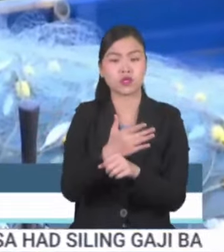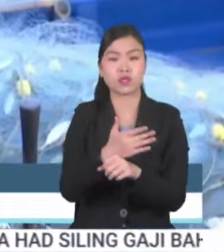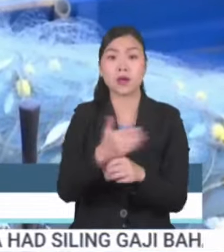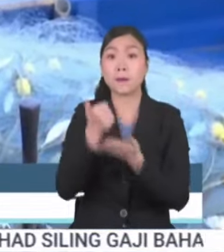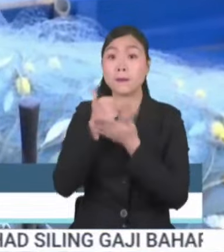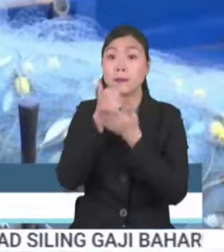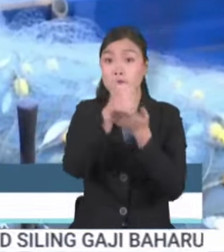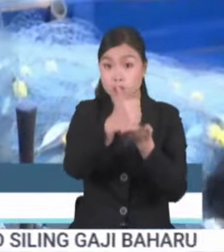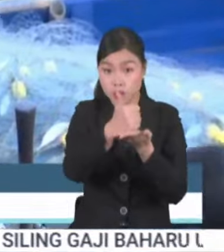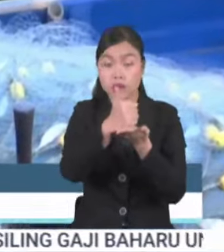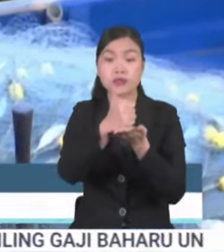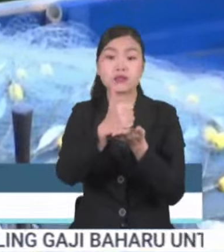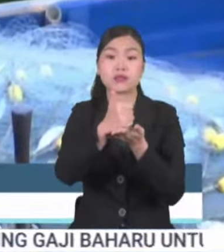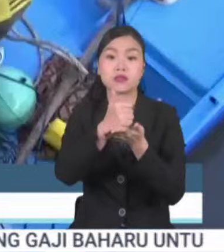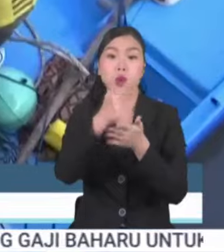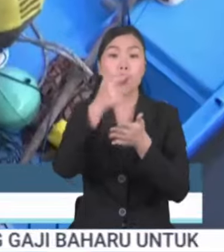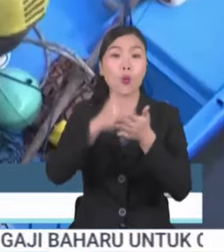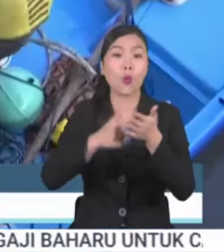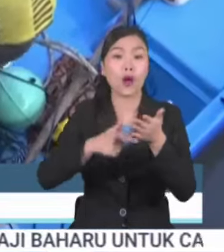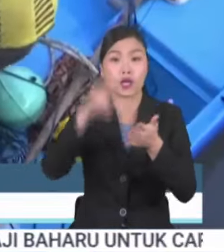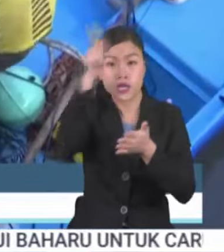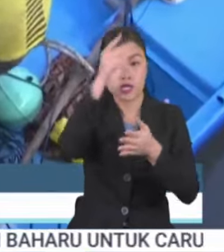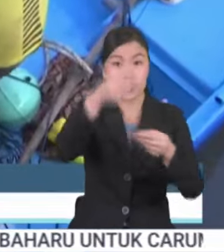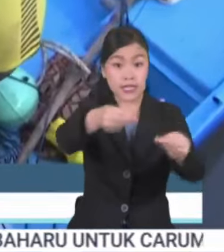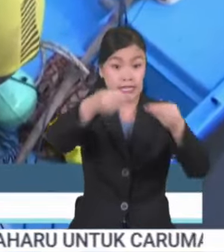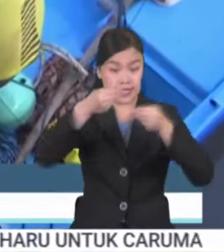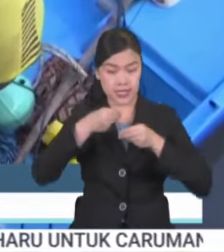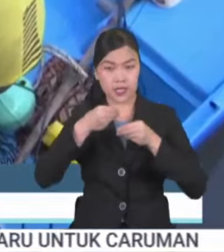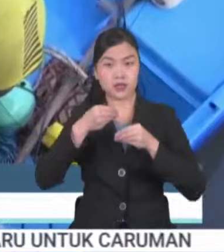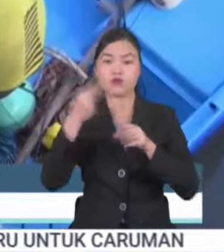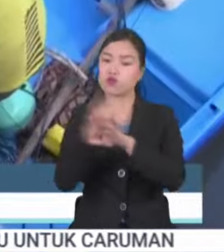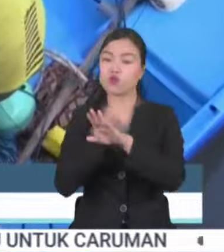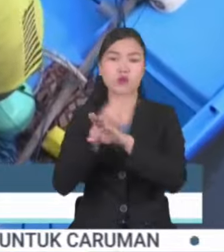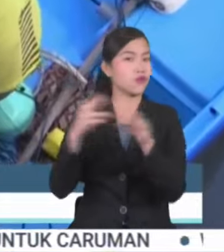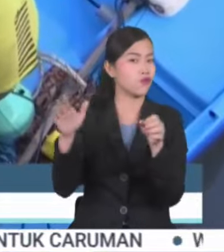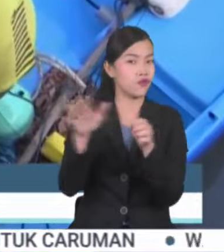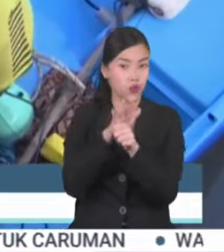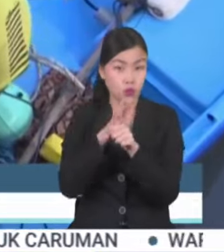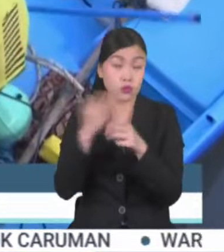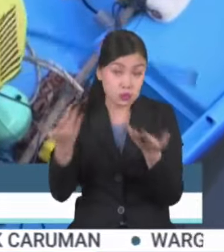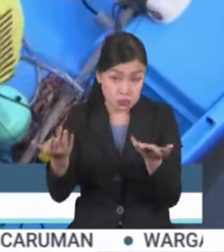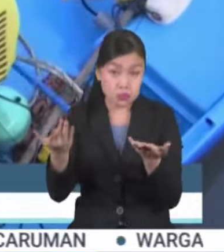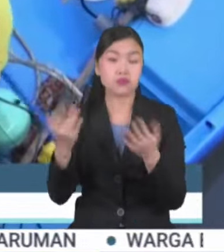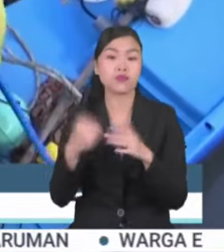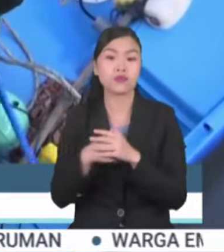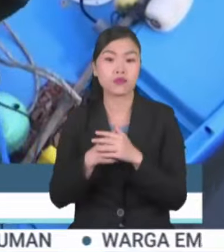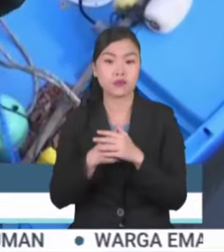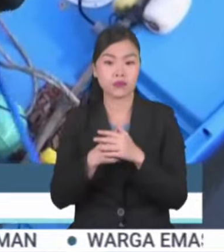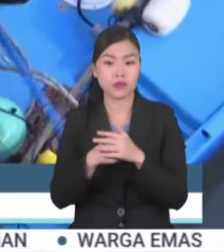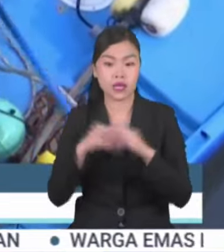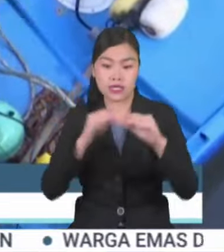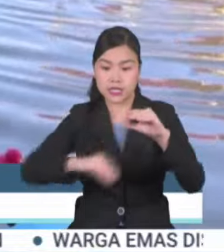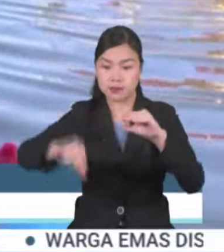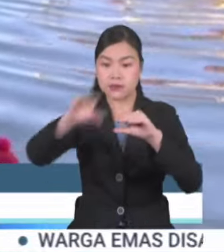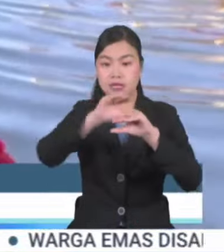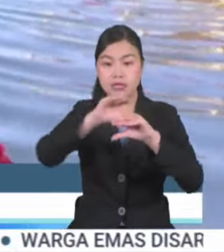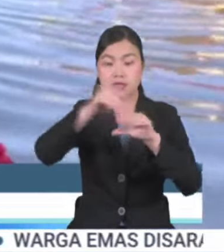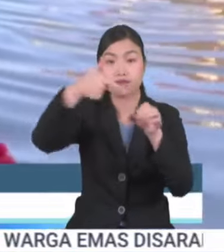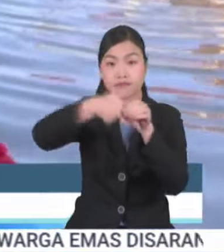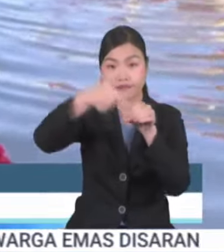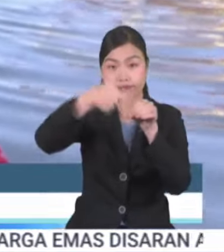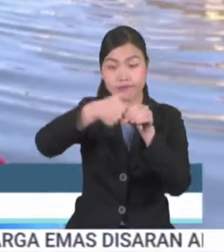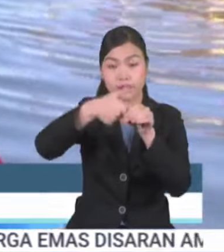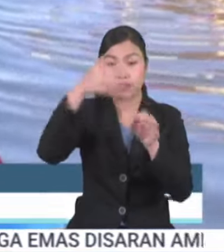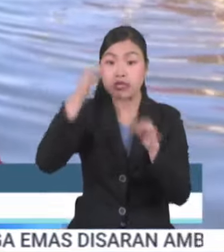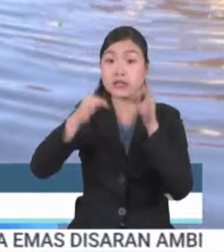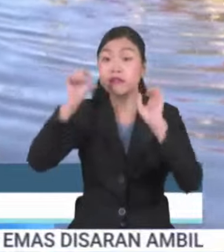dan juga apa yang dibagi oleh kerajaan lah kepada mereka. Antaranya adalah tentang subsidi minyak. Kalau